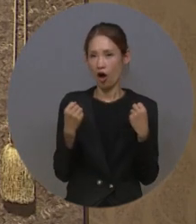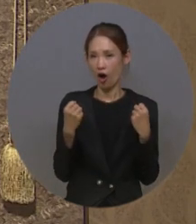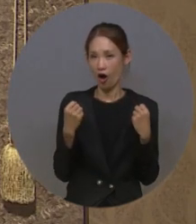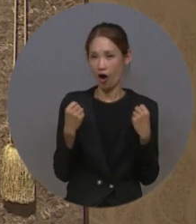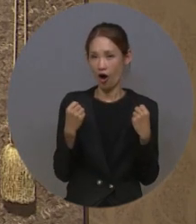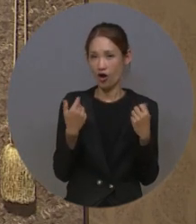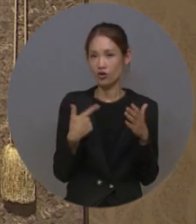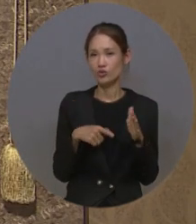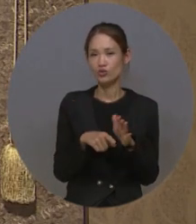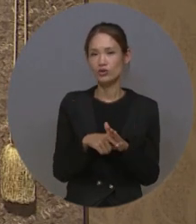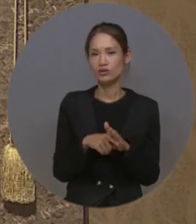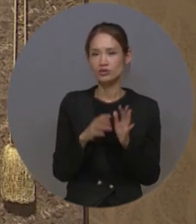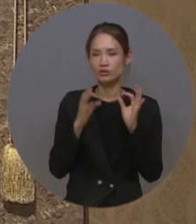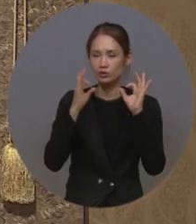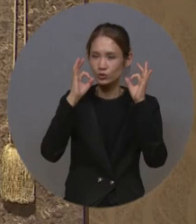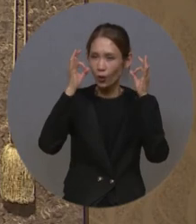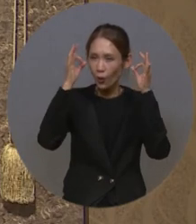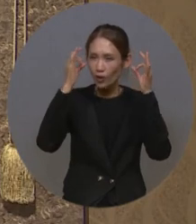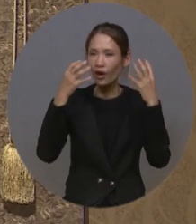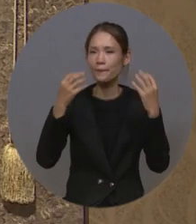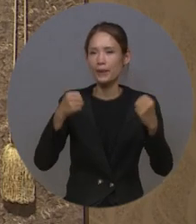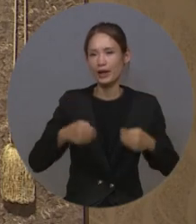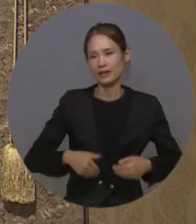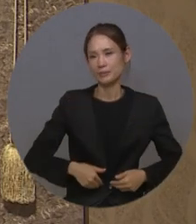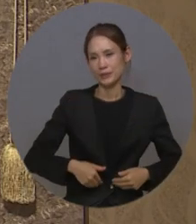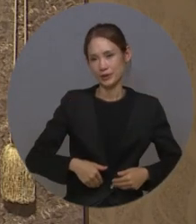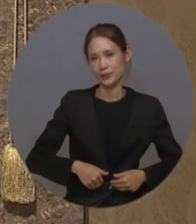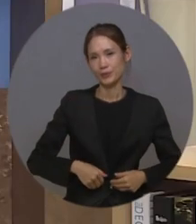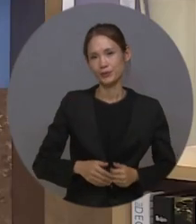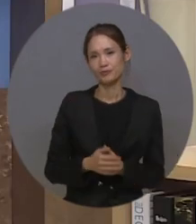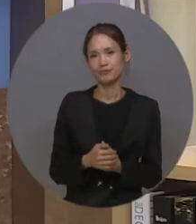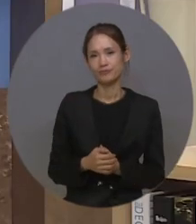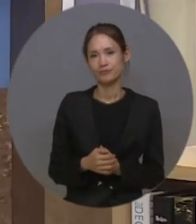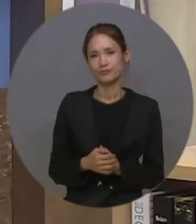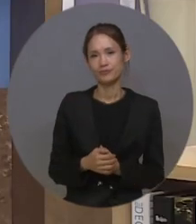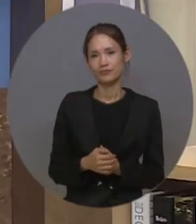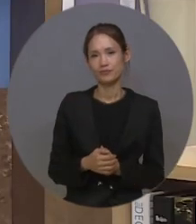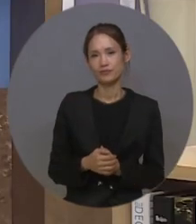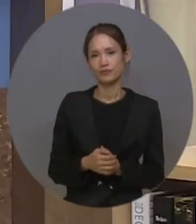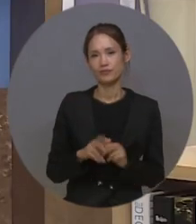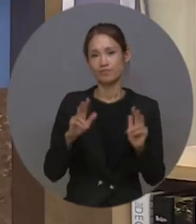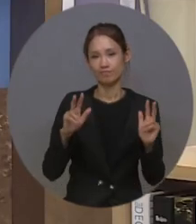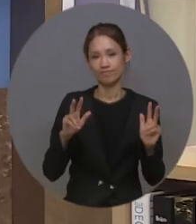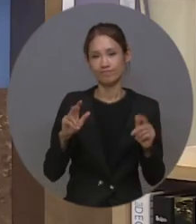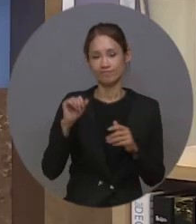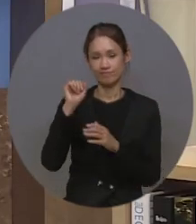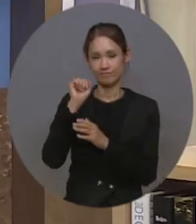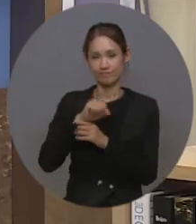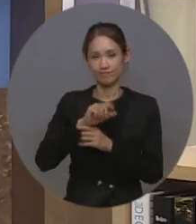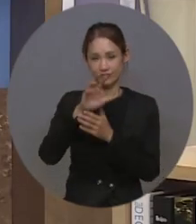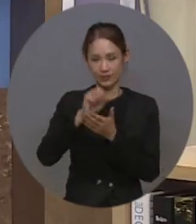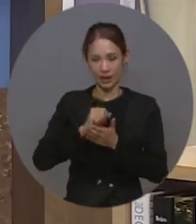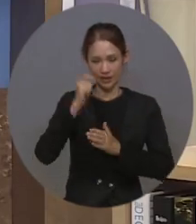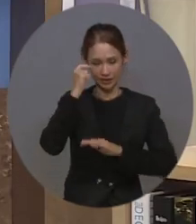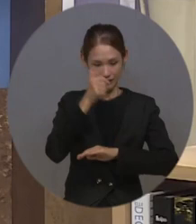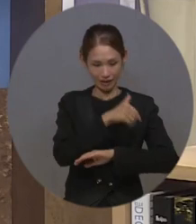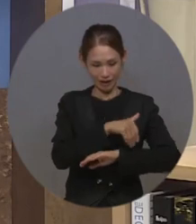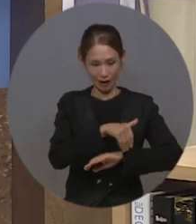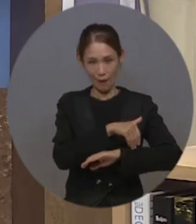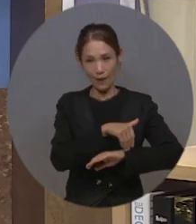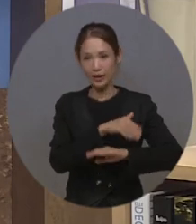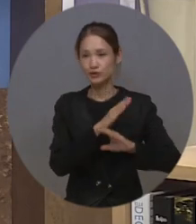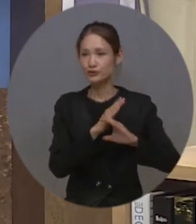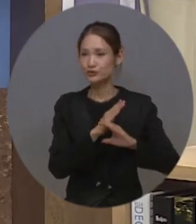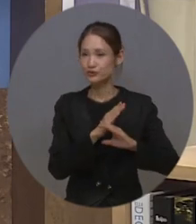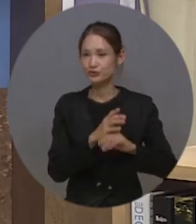이 건강을 지키기 위한 노력들을 많이 해야 되는 건 맞습니다. 그럼 이제 지금도 또 이제 허가를 받고 있는 그 받을